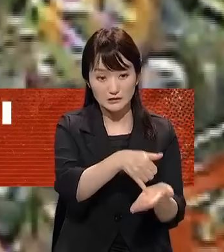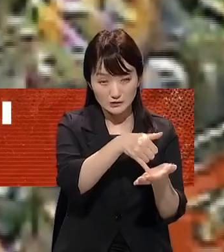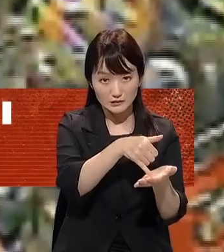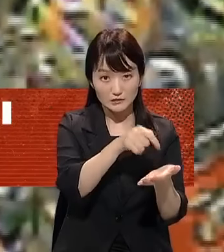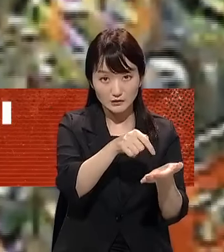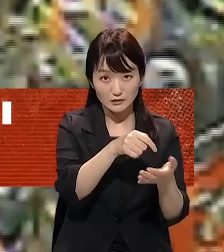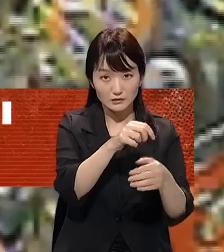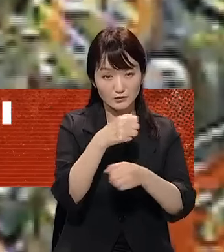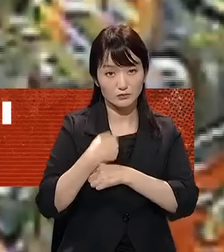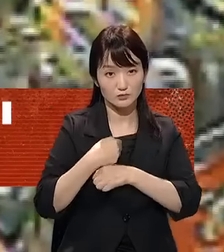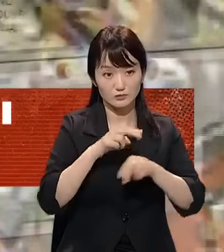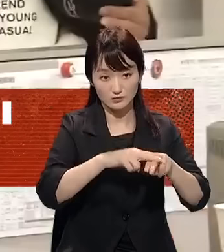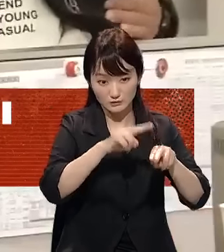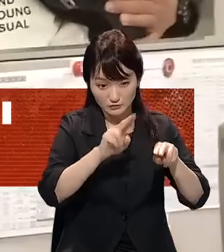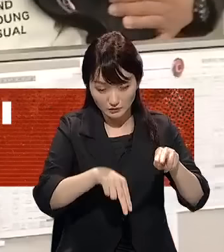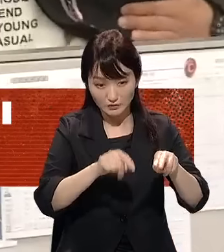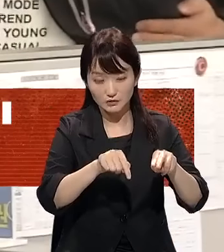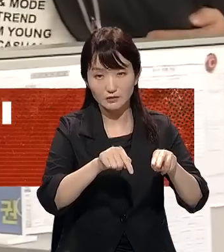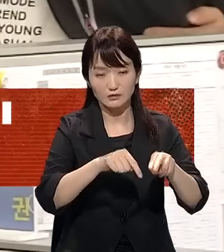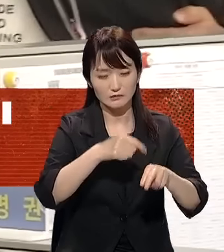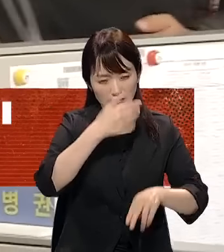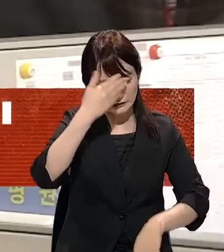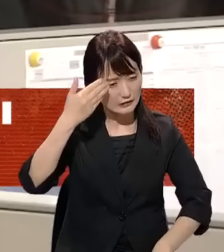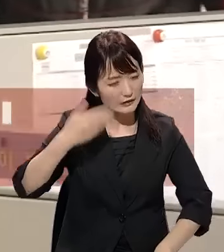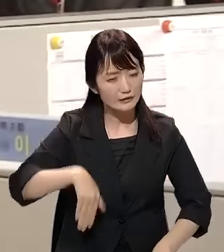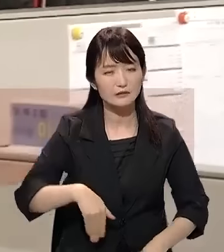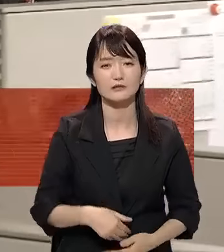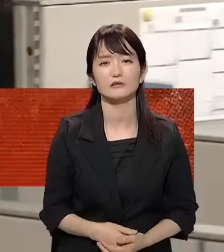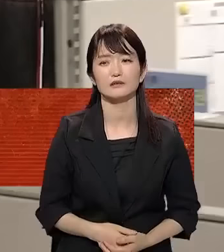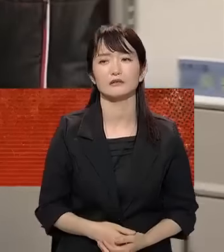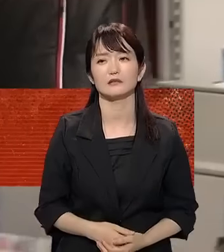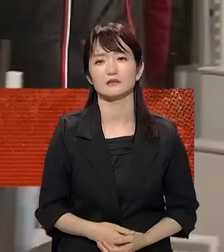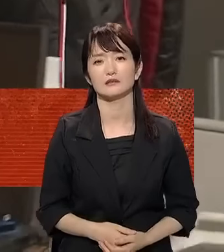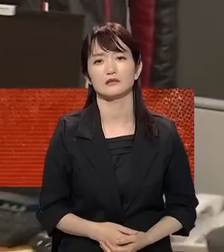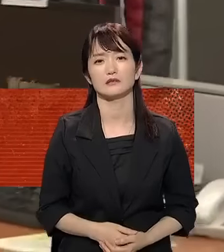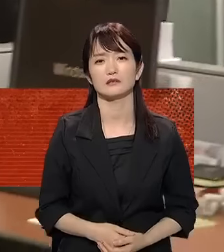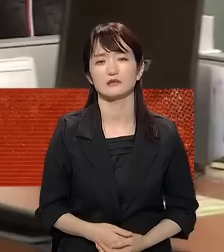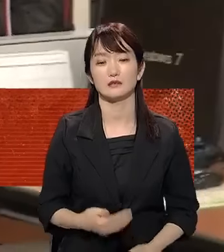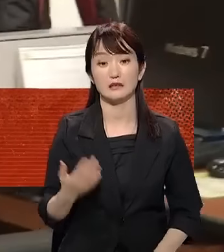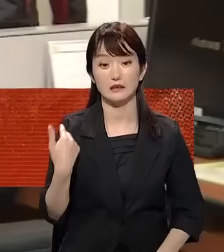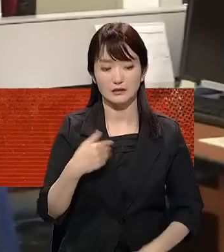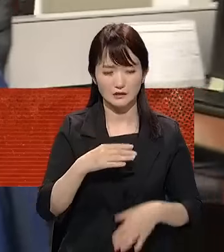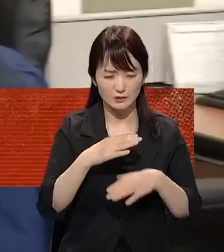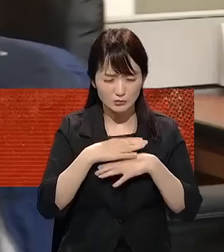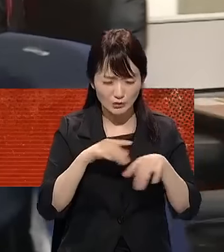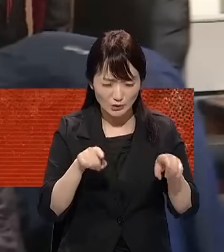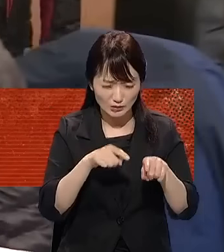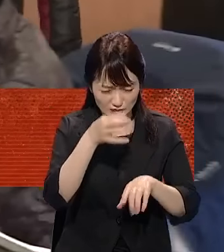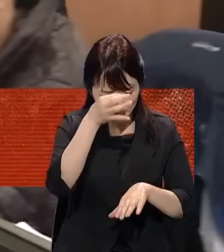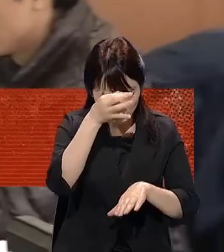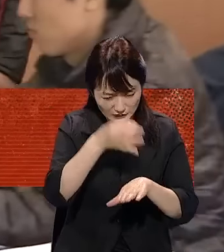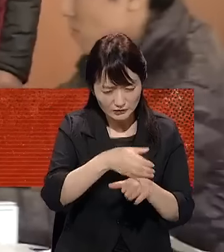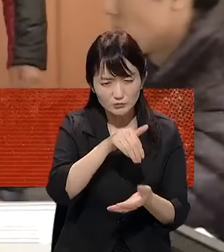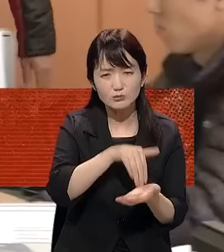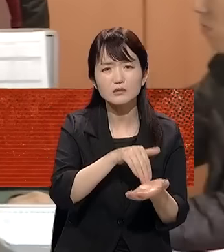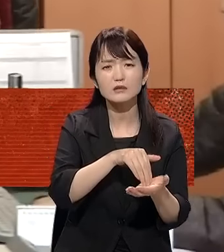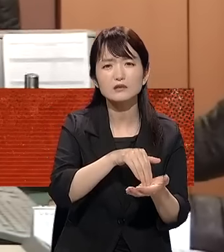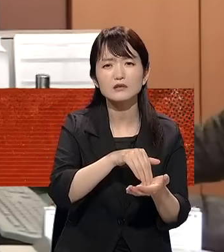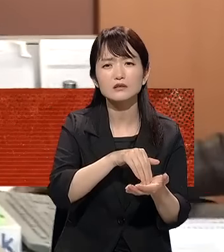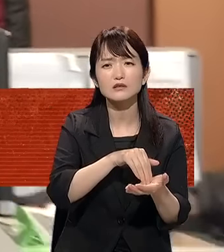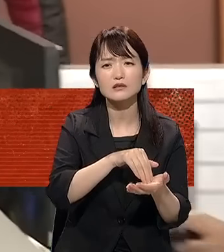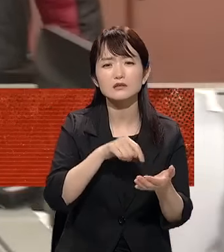군을 떠난 것은 군 입장에서는 다행이고요 사실 아까도 뭐 무섭고 죄송하고 후회된다고 하는데 어떻게